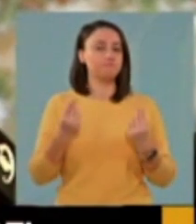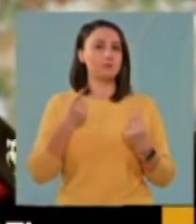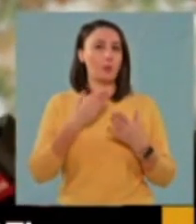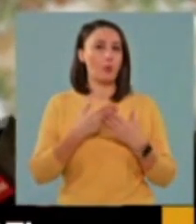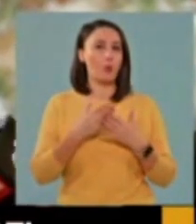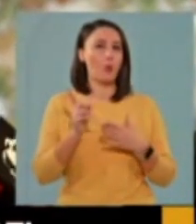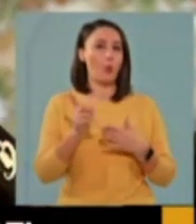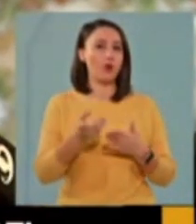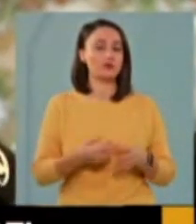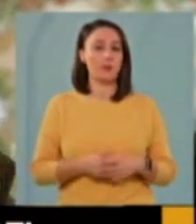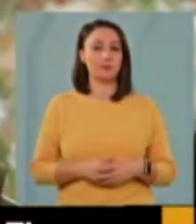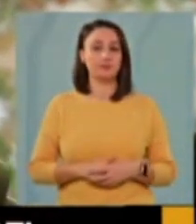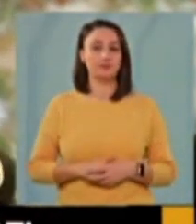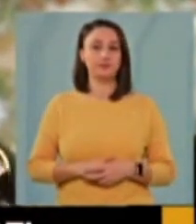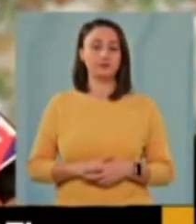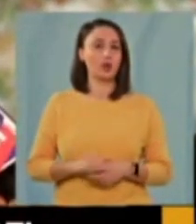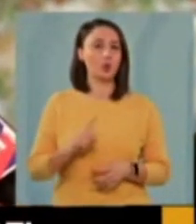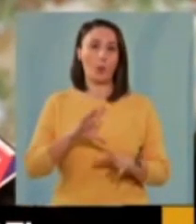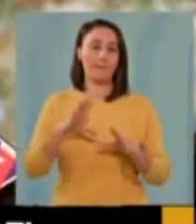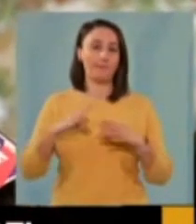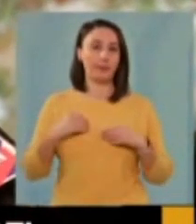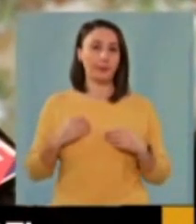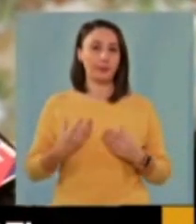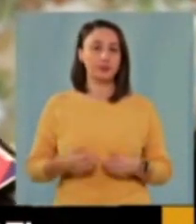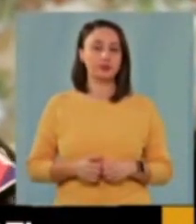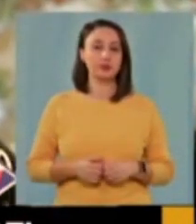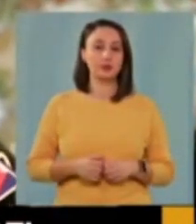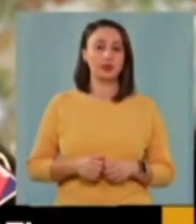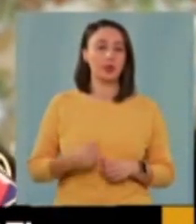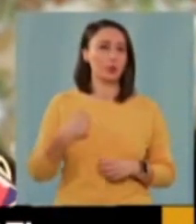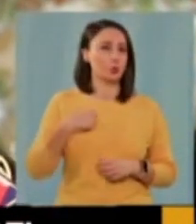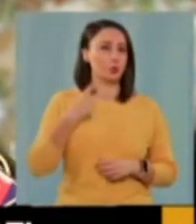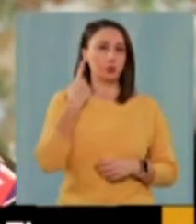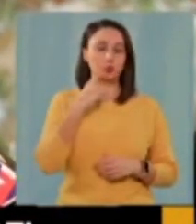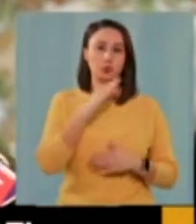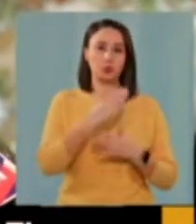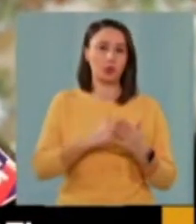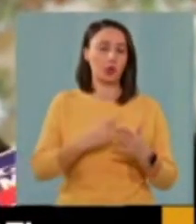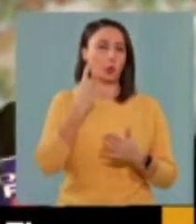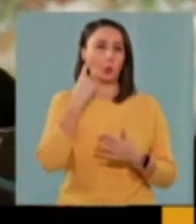sens, știți ceva de la Ministerul de Externe? Nu am primit, eu nu știu de nicio cerere și nici nu cred că a fost.